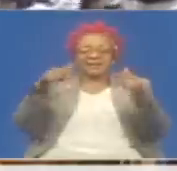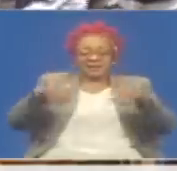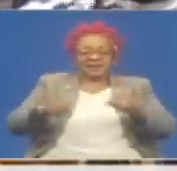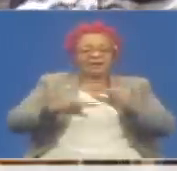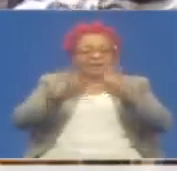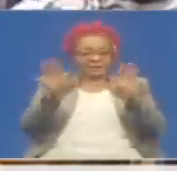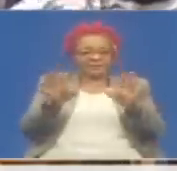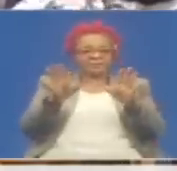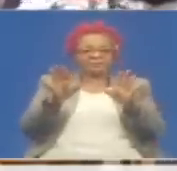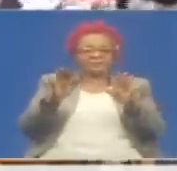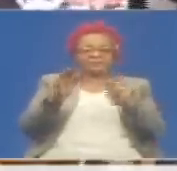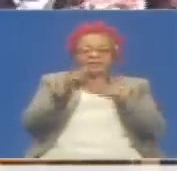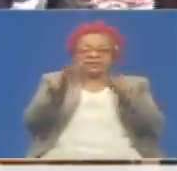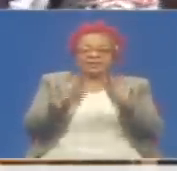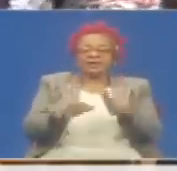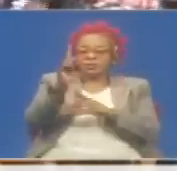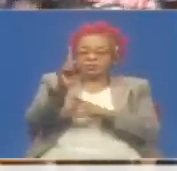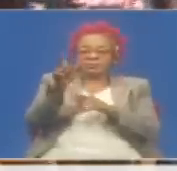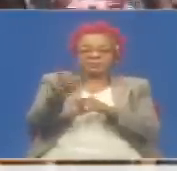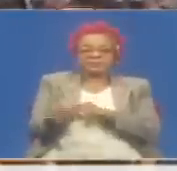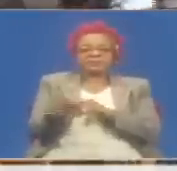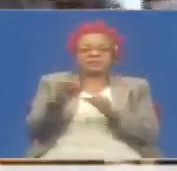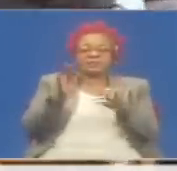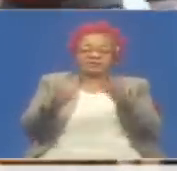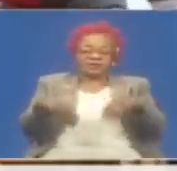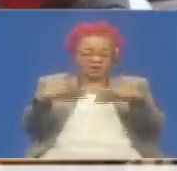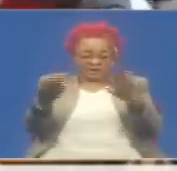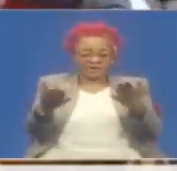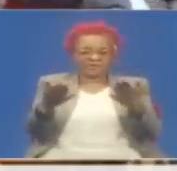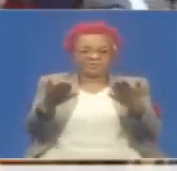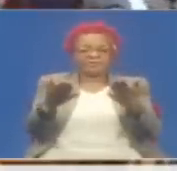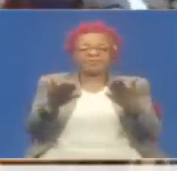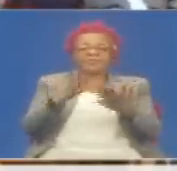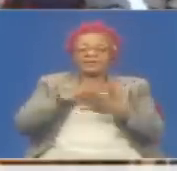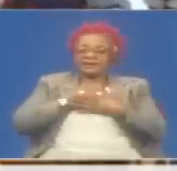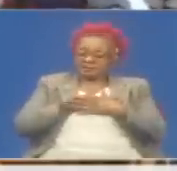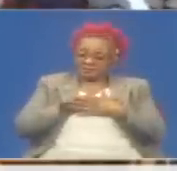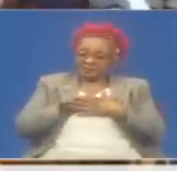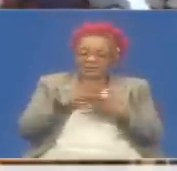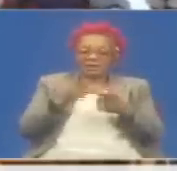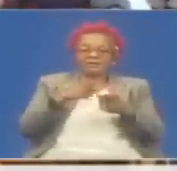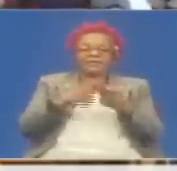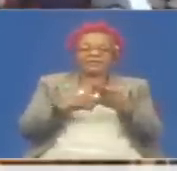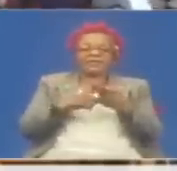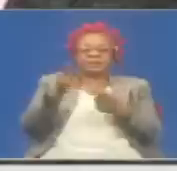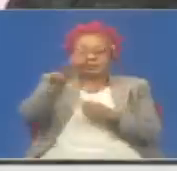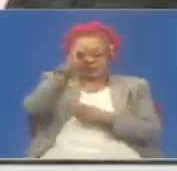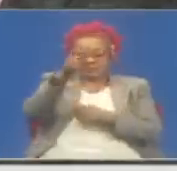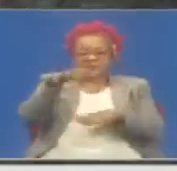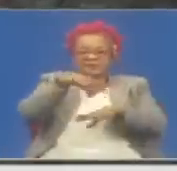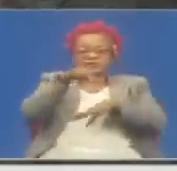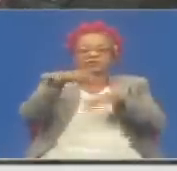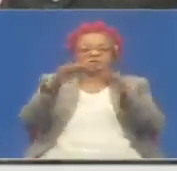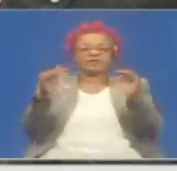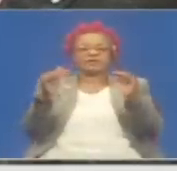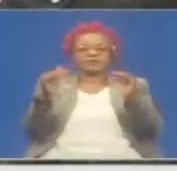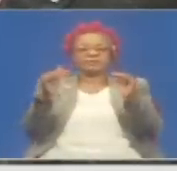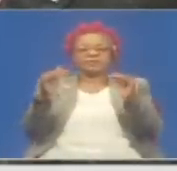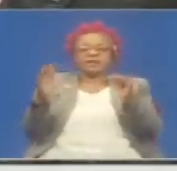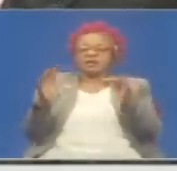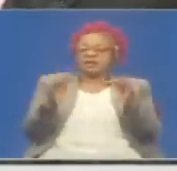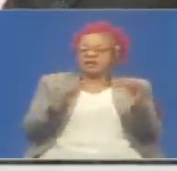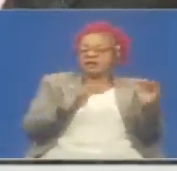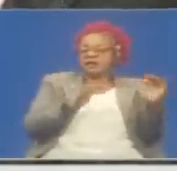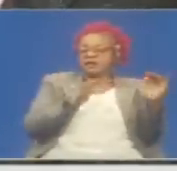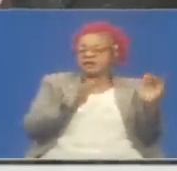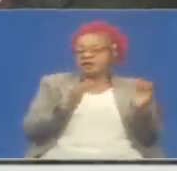Kenya kiongozi ni mmoja. Na tukimpea kiongozi wetu heshima, atapewa heshima hata national level. Mjadala huu wa ubabe wa